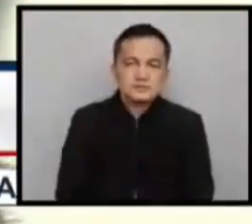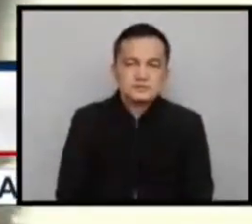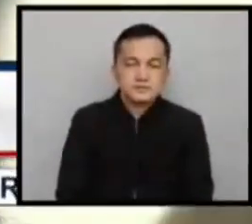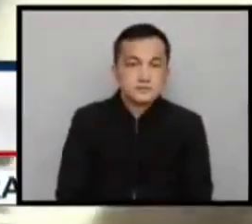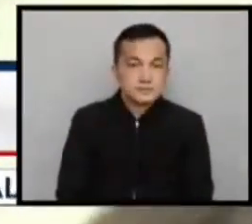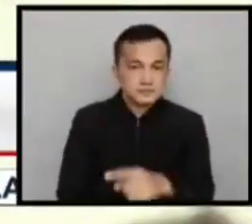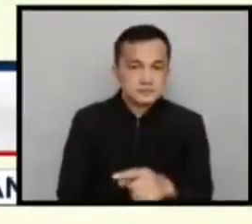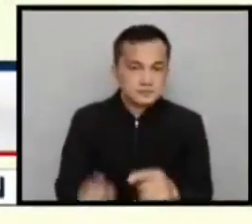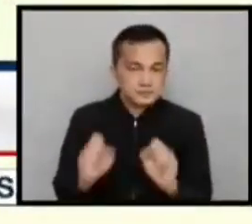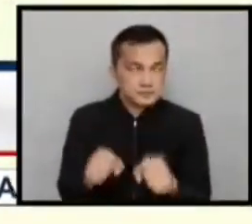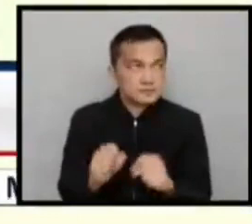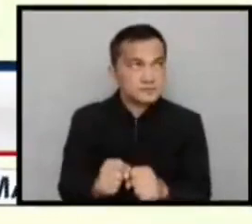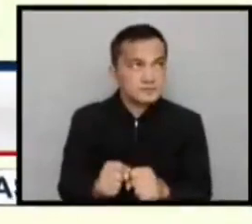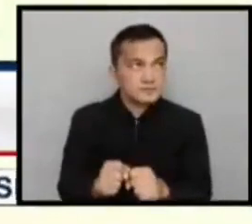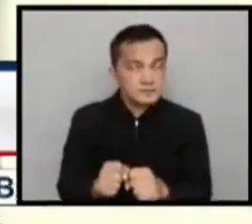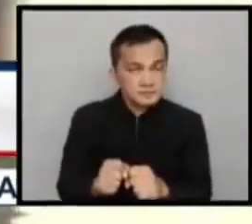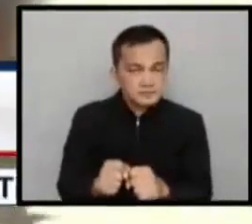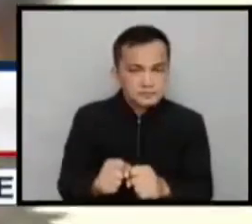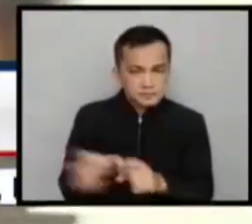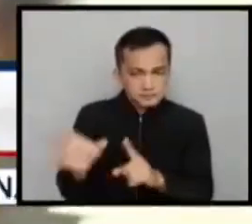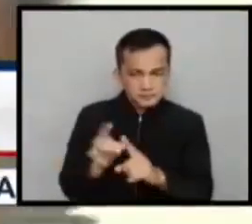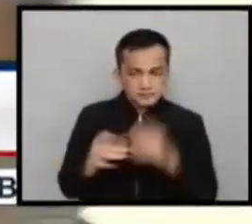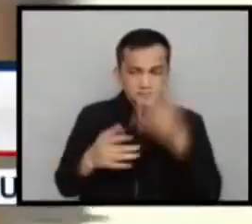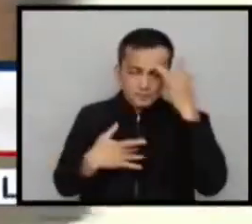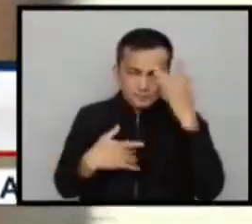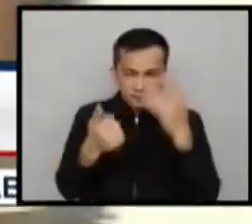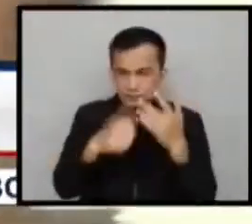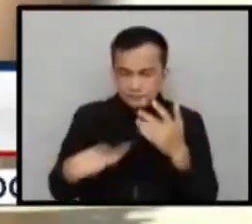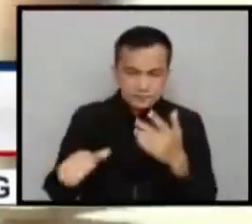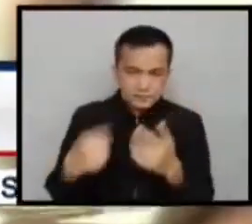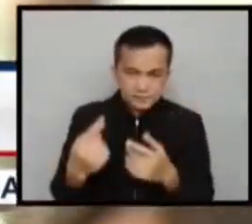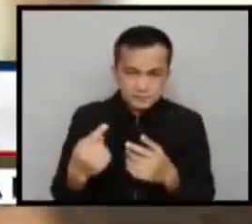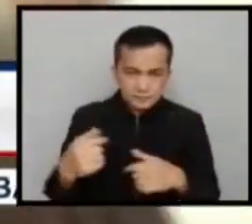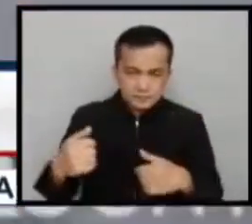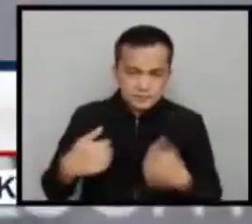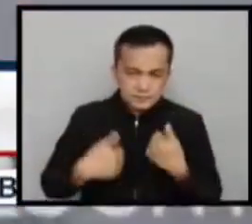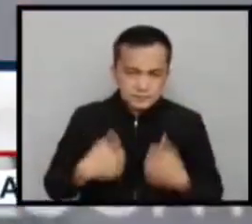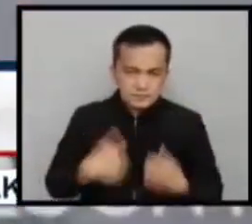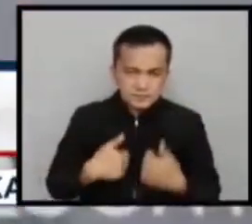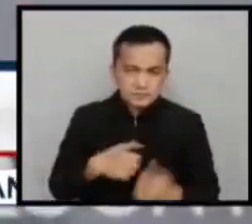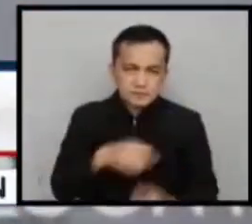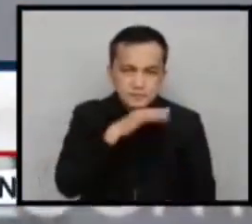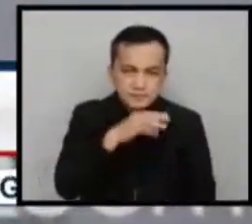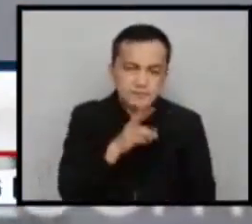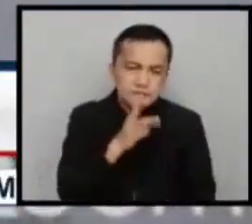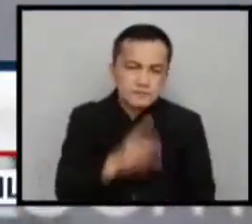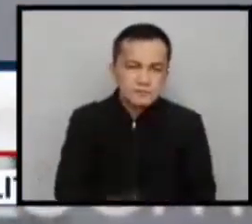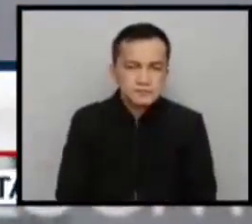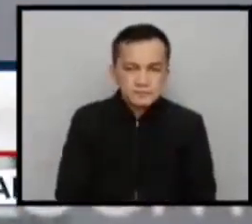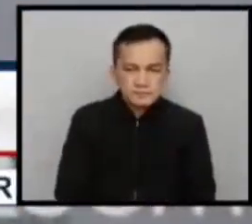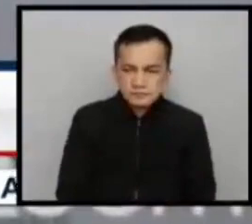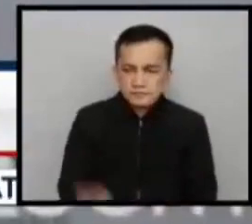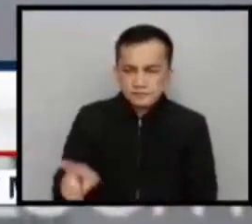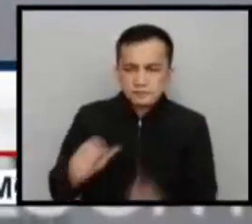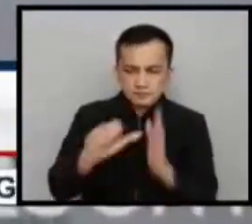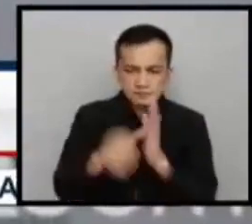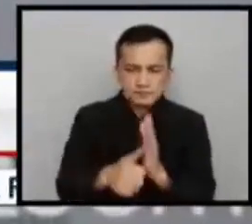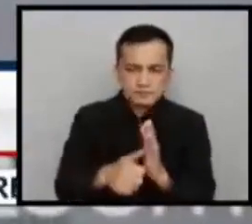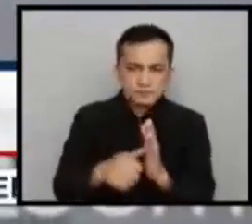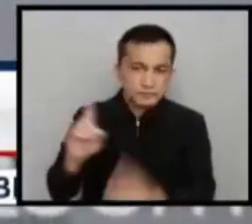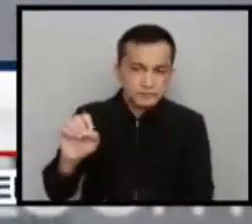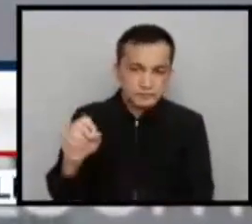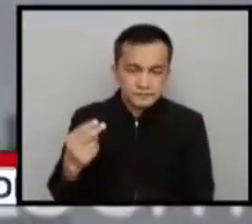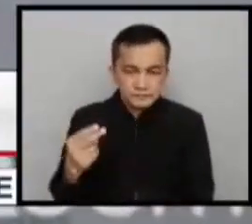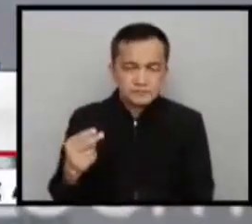na maaaring makakuha ng sakit ang sinumang maliligo sa maruruming katubigan. Ito rin ang binigyang diin ng Department of Health